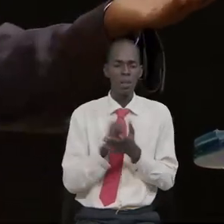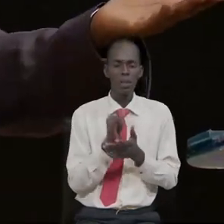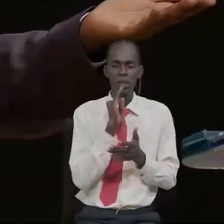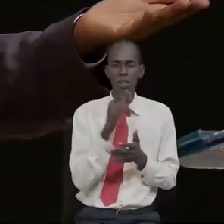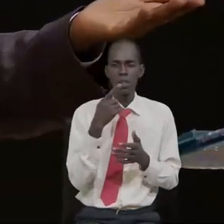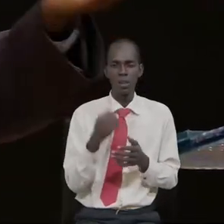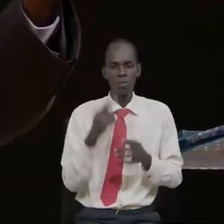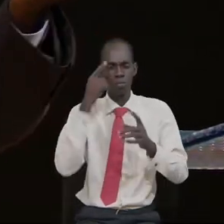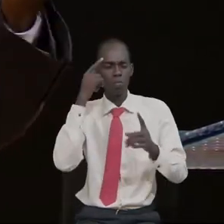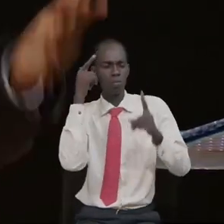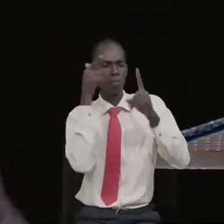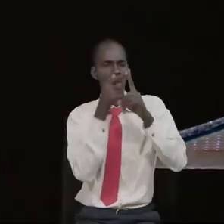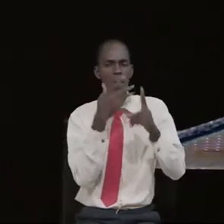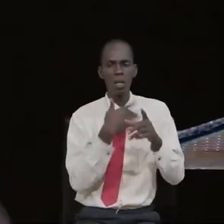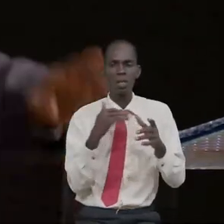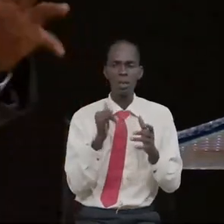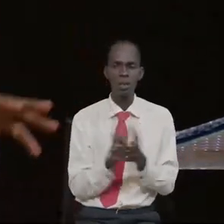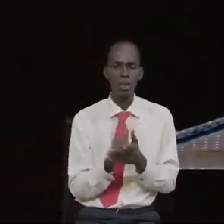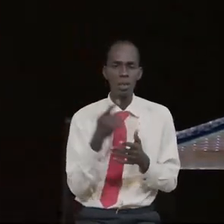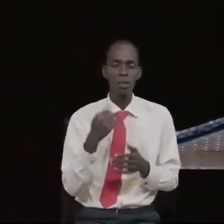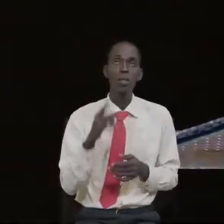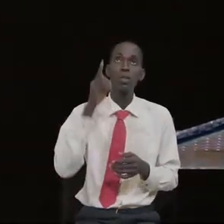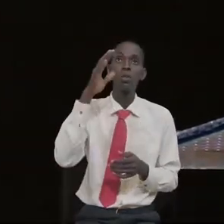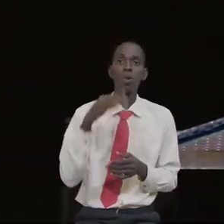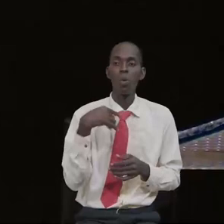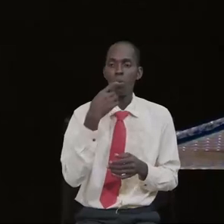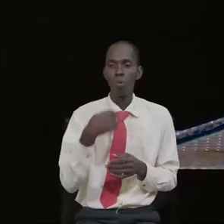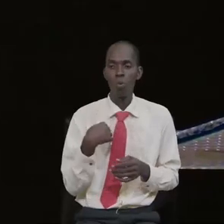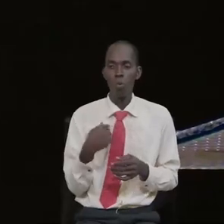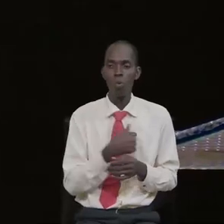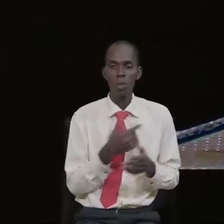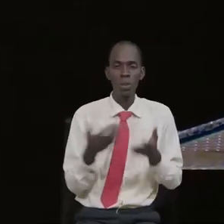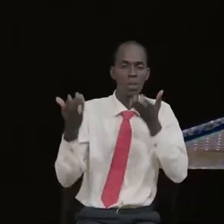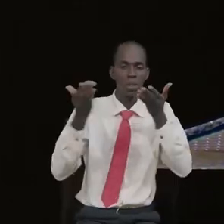condition que Eddie nous...